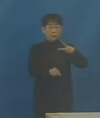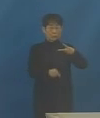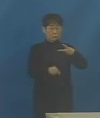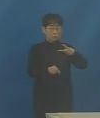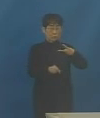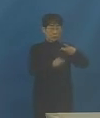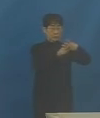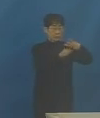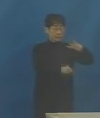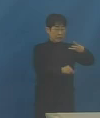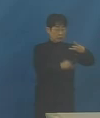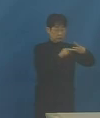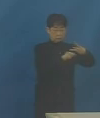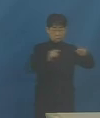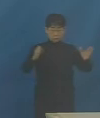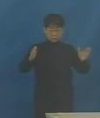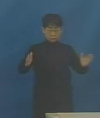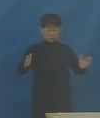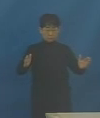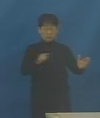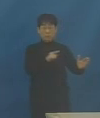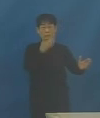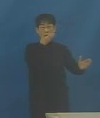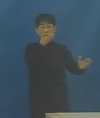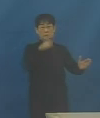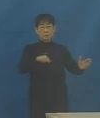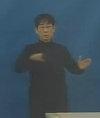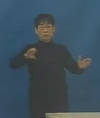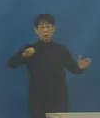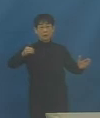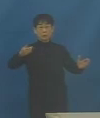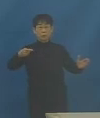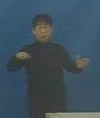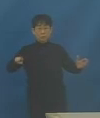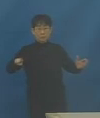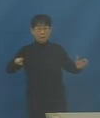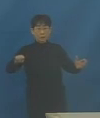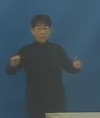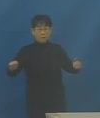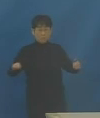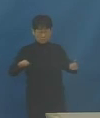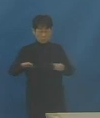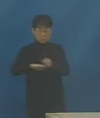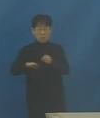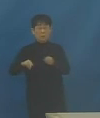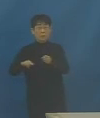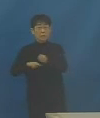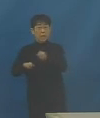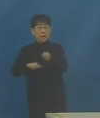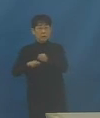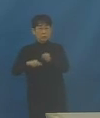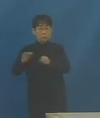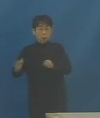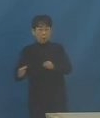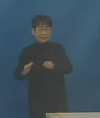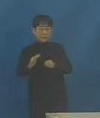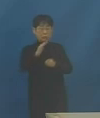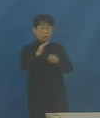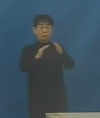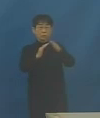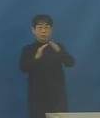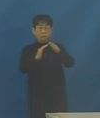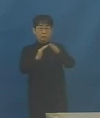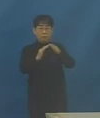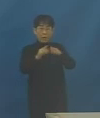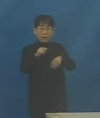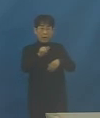非常に重要な野蛮なんと思います omicron カーブのピークっていうのは何くると思いますそう遠くないのではないかと思っ